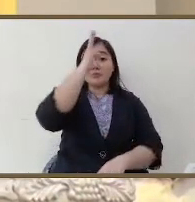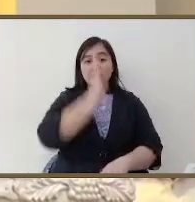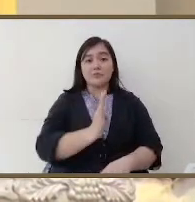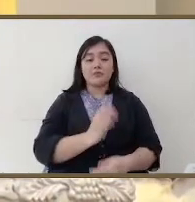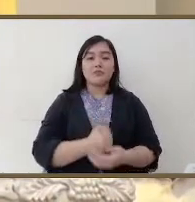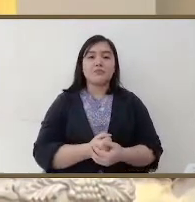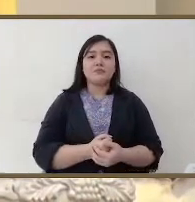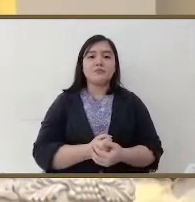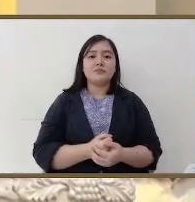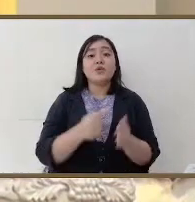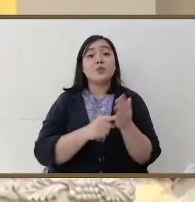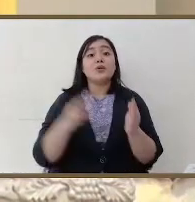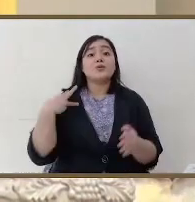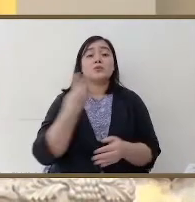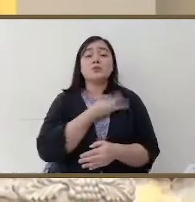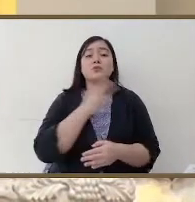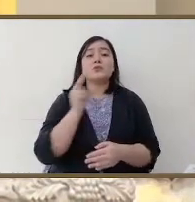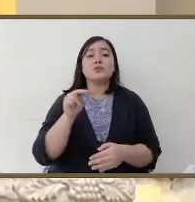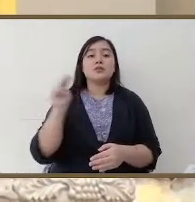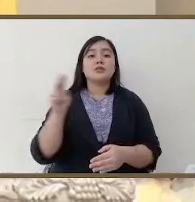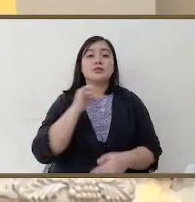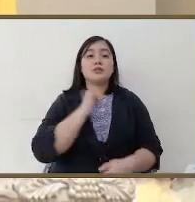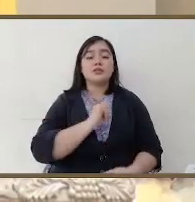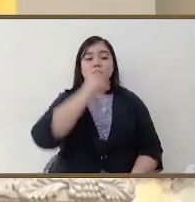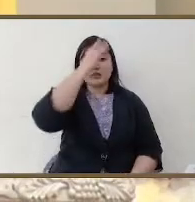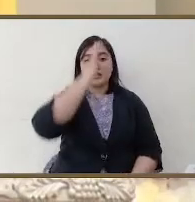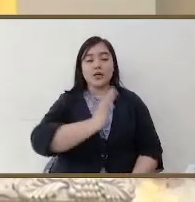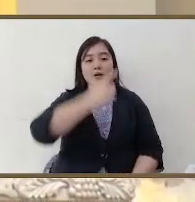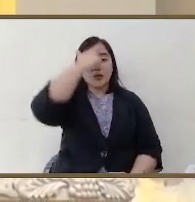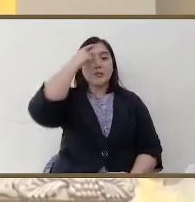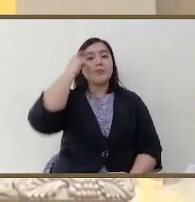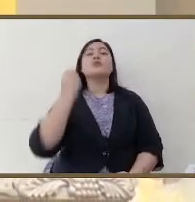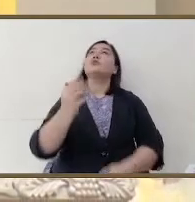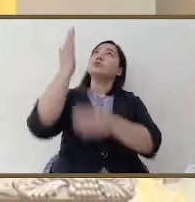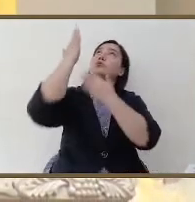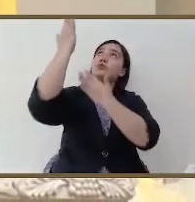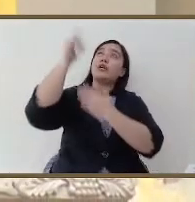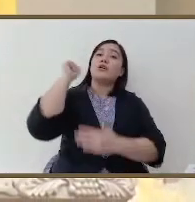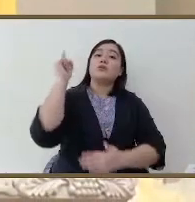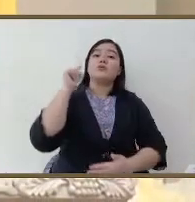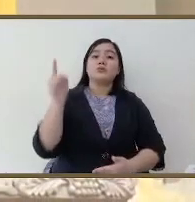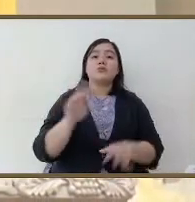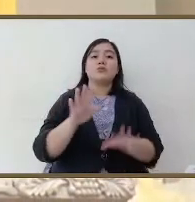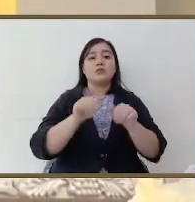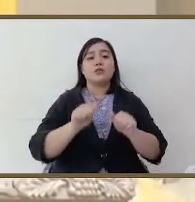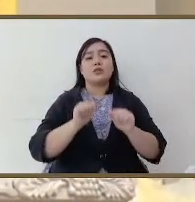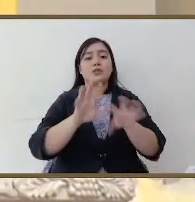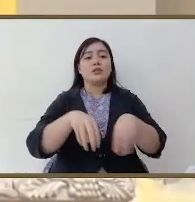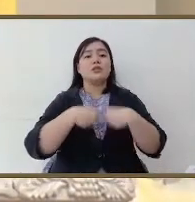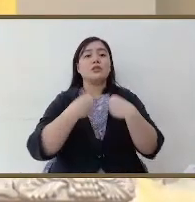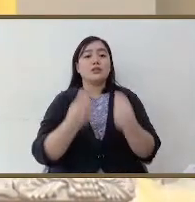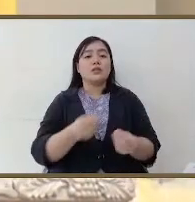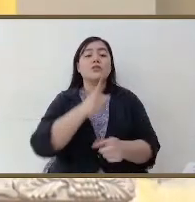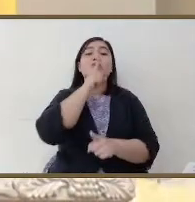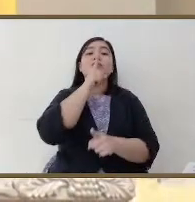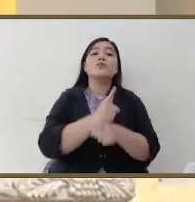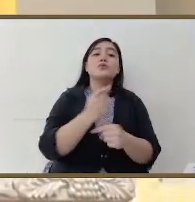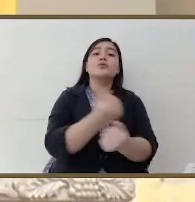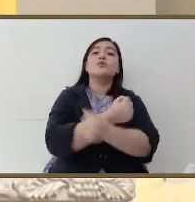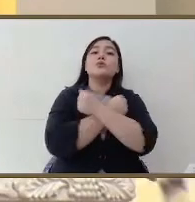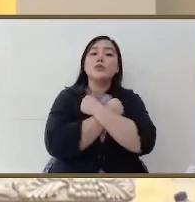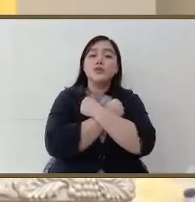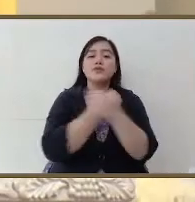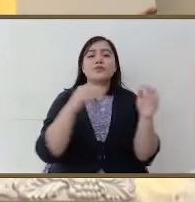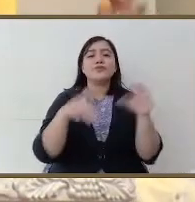What we need is God because God is the only person na siyang pwedeng magbigay ng totoong pagmamahal sa loob